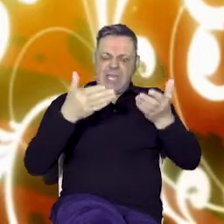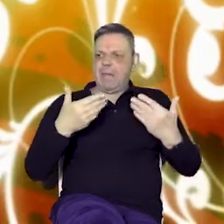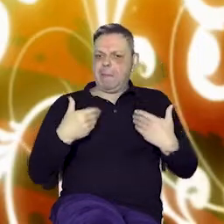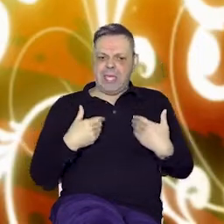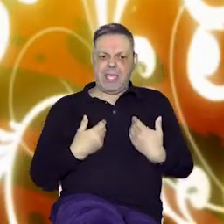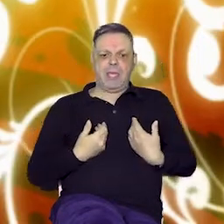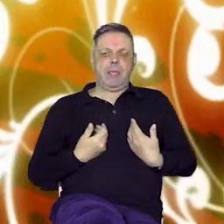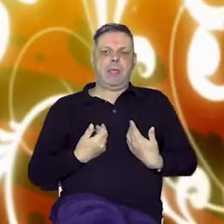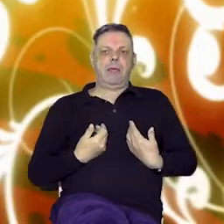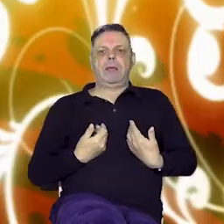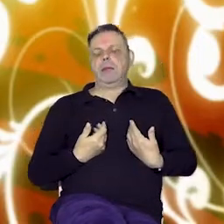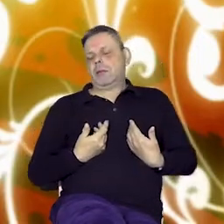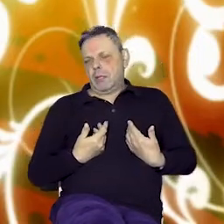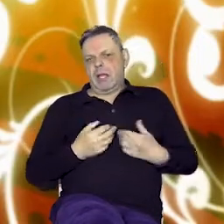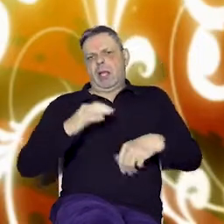nego pedijatri,